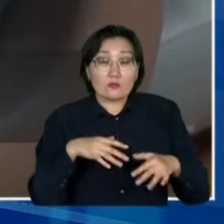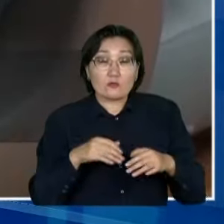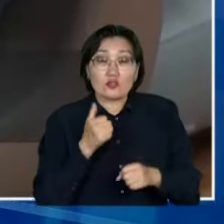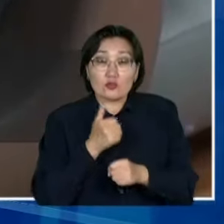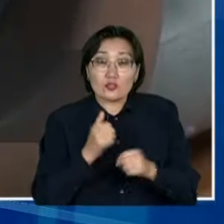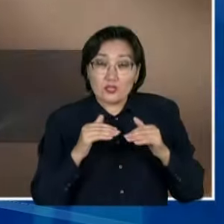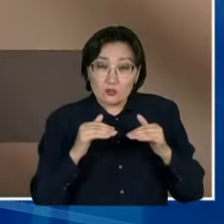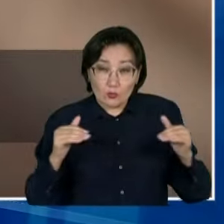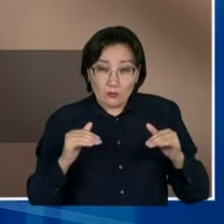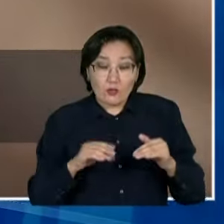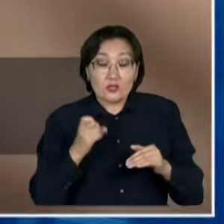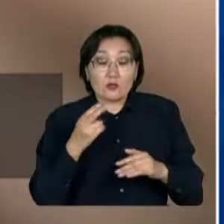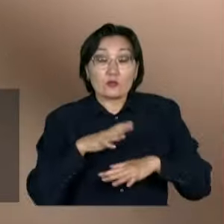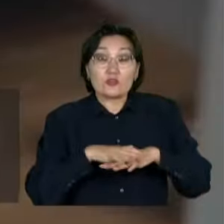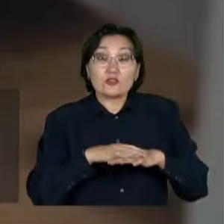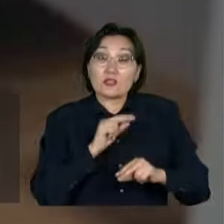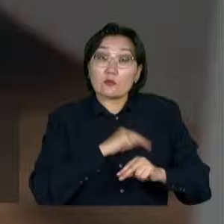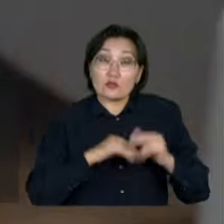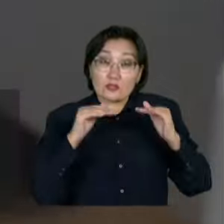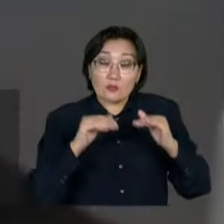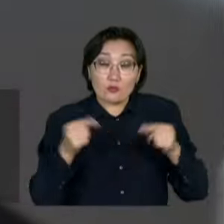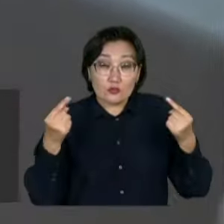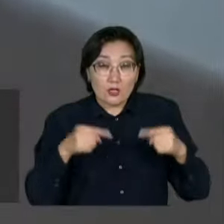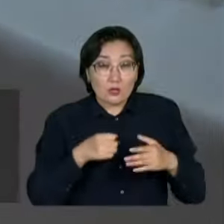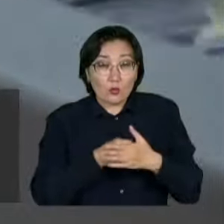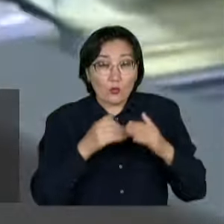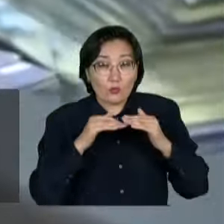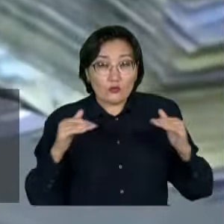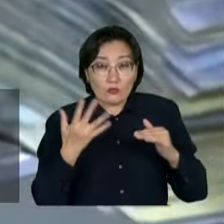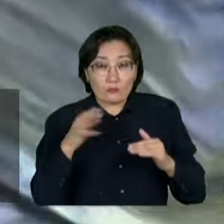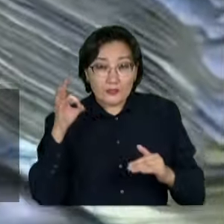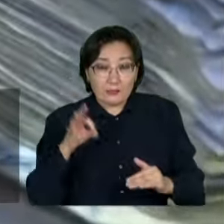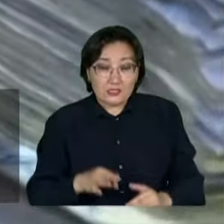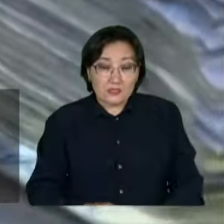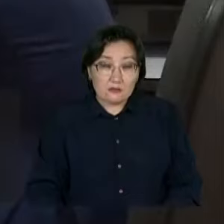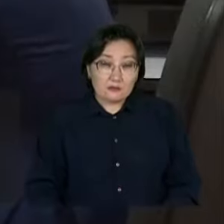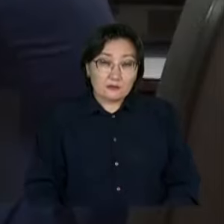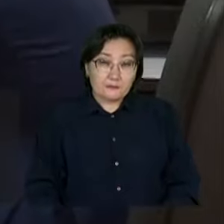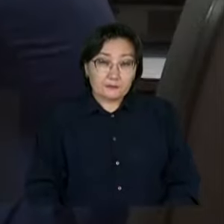жесткой зоне. Нацбанк намерен работать над снижением инфляции до уровня 5%.